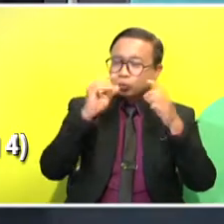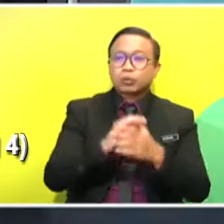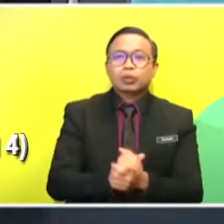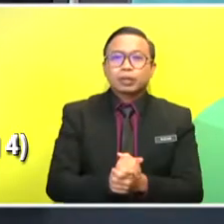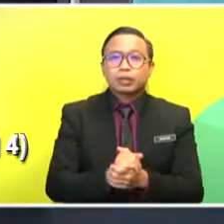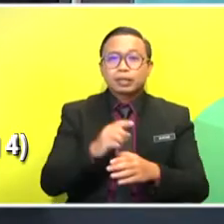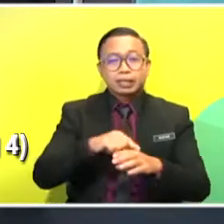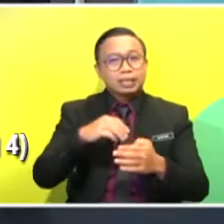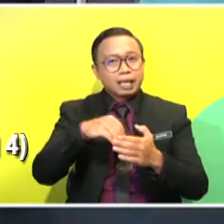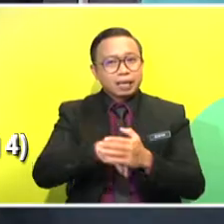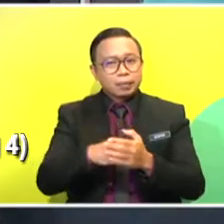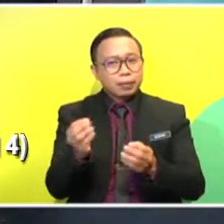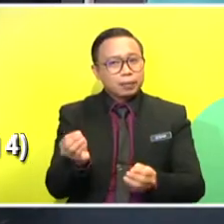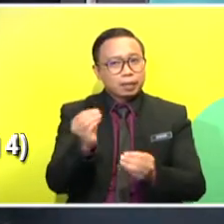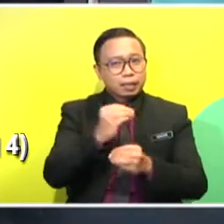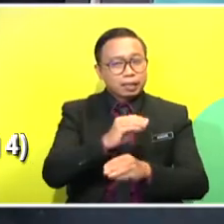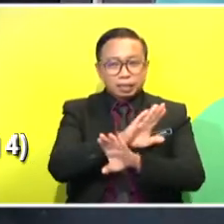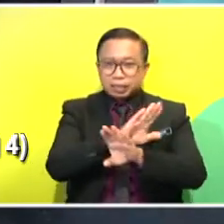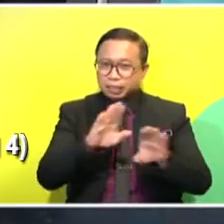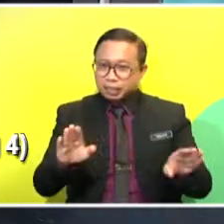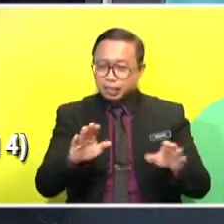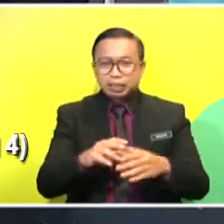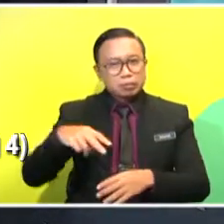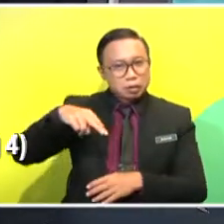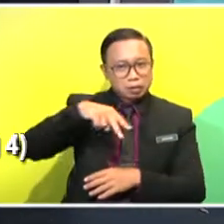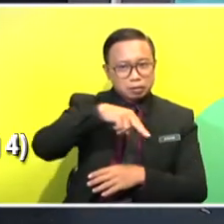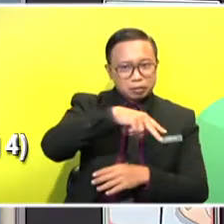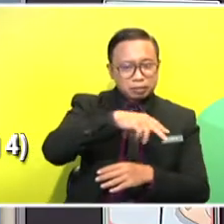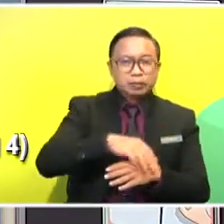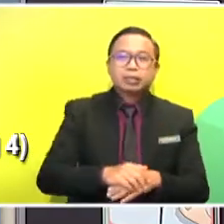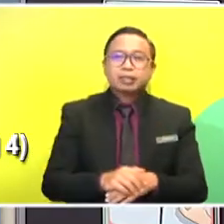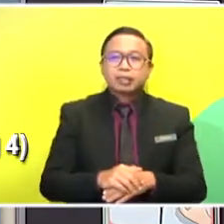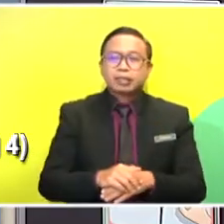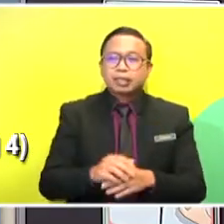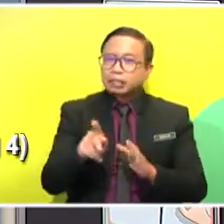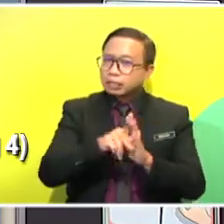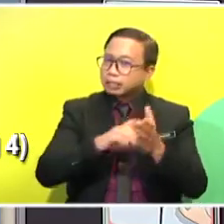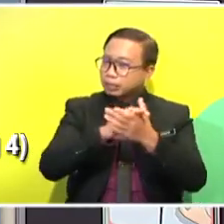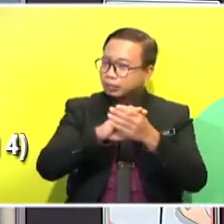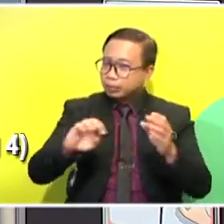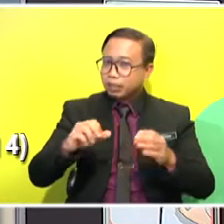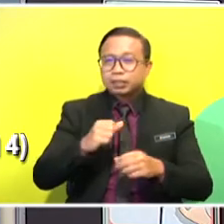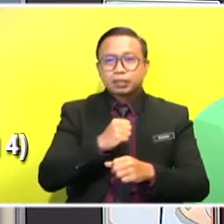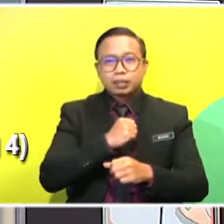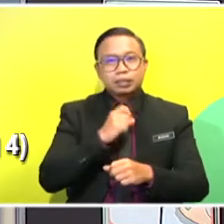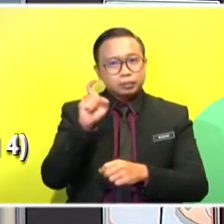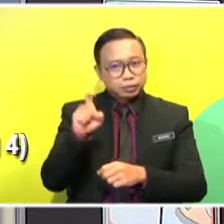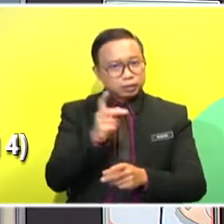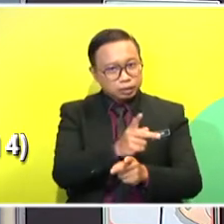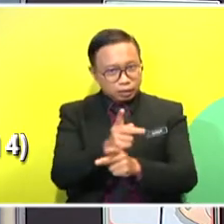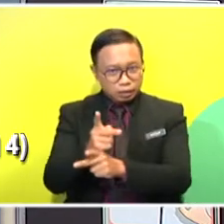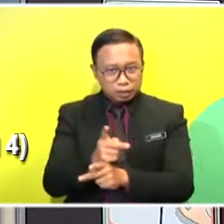Di dalam makmal, janganlah berlari. Keselamatan diri perlu kita